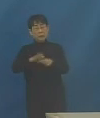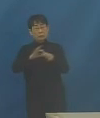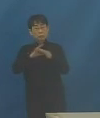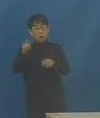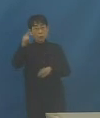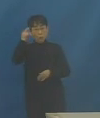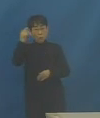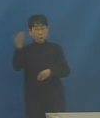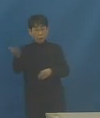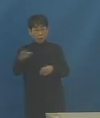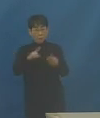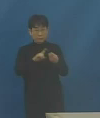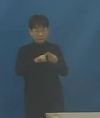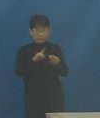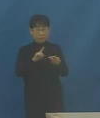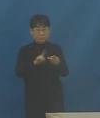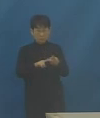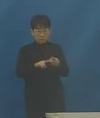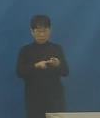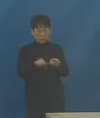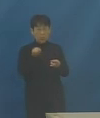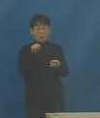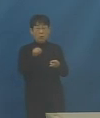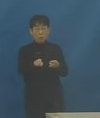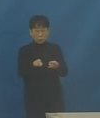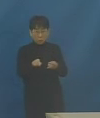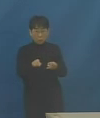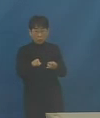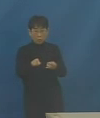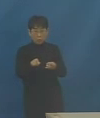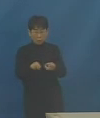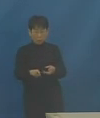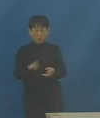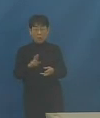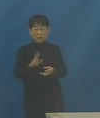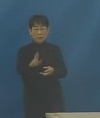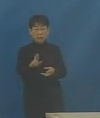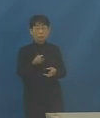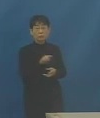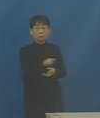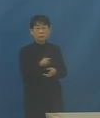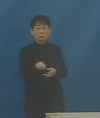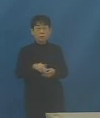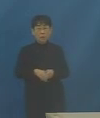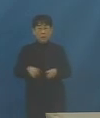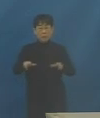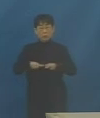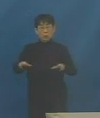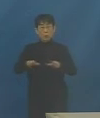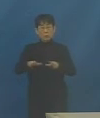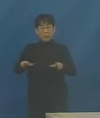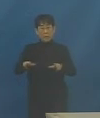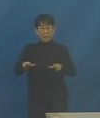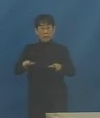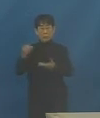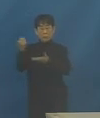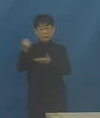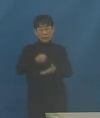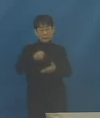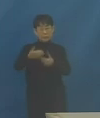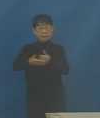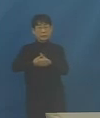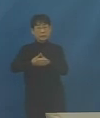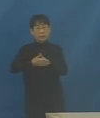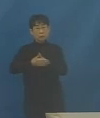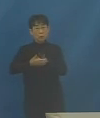あとはこの路線望んパイの話になってくると行政の財政支援を求めてくる例えばその今